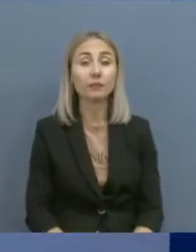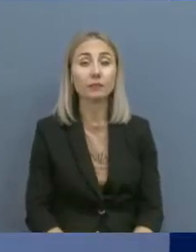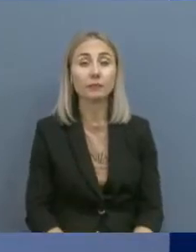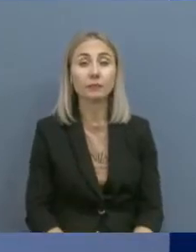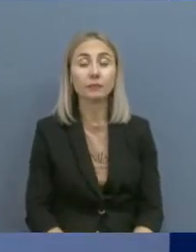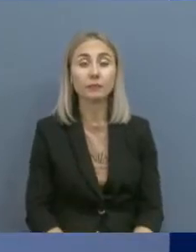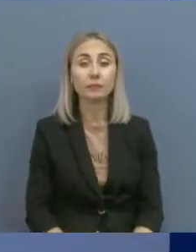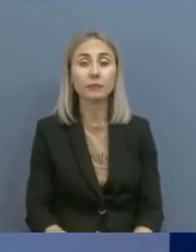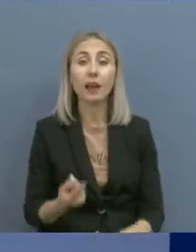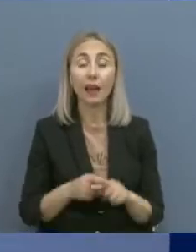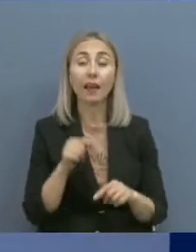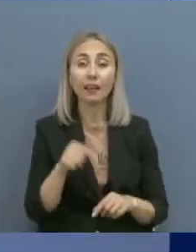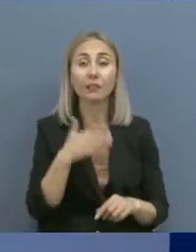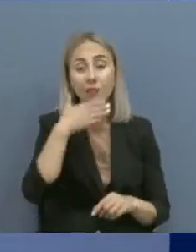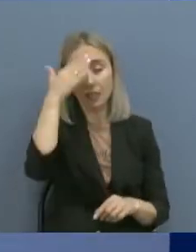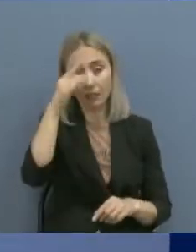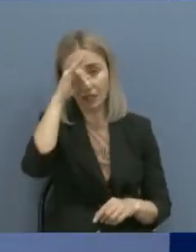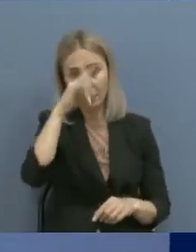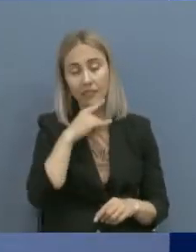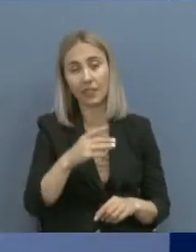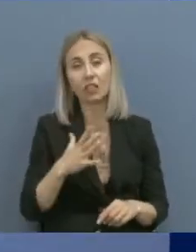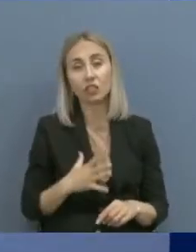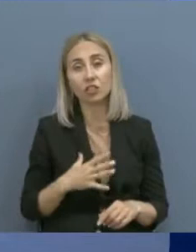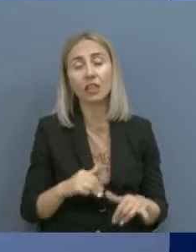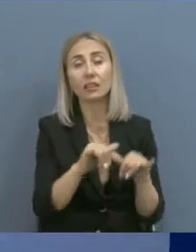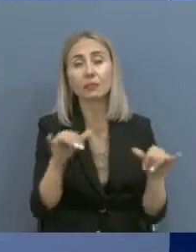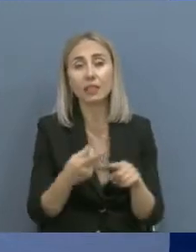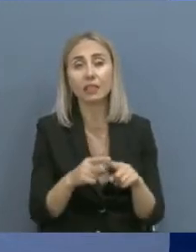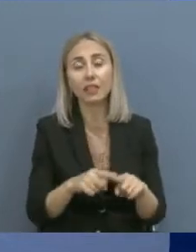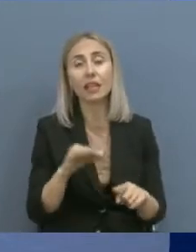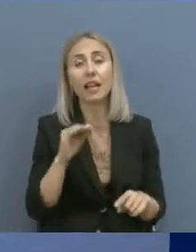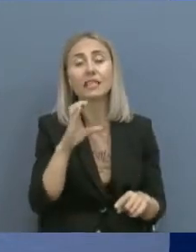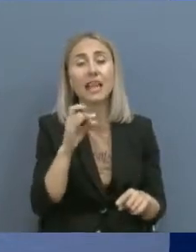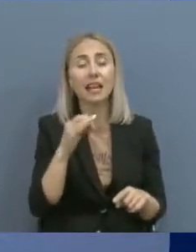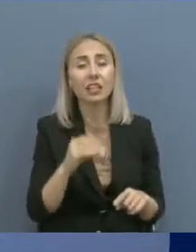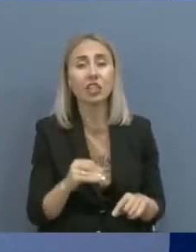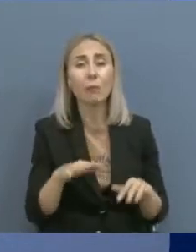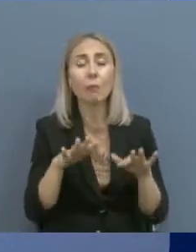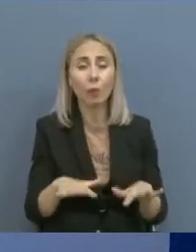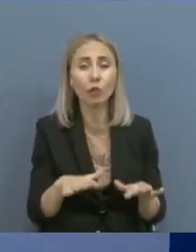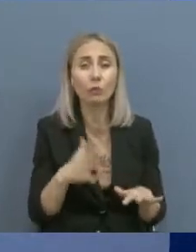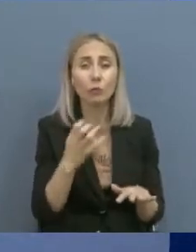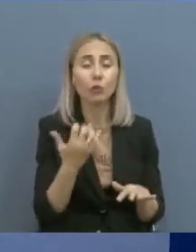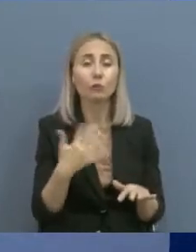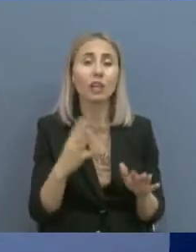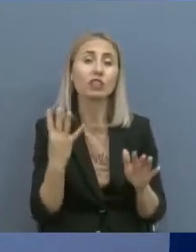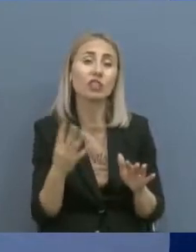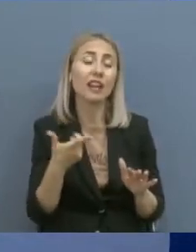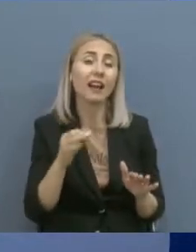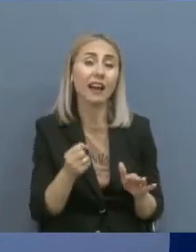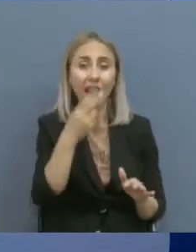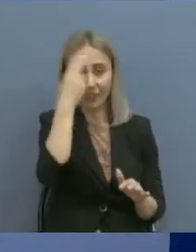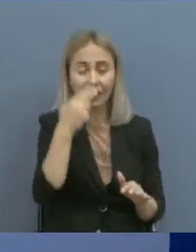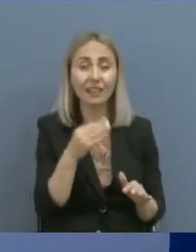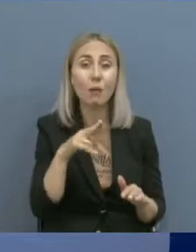Биылғы жазда үйірлі шегіртке Қазақстанның 554 мың гектар жер аумағына жайылуы мүмкін деген болжамдар жасалуда. Итальяндық шегіртке